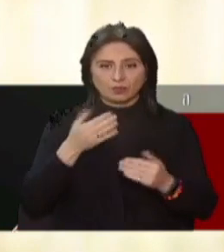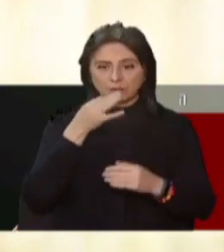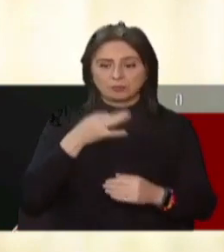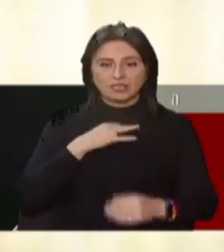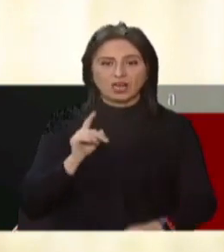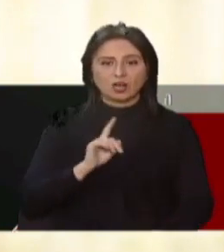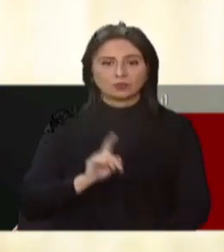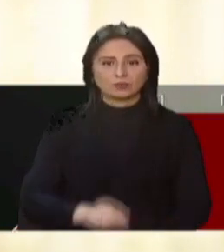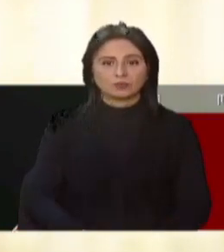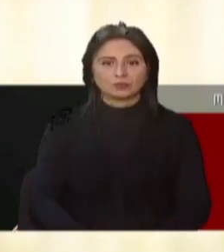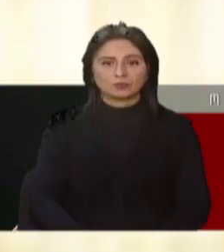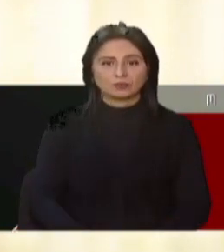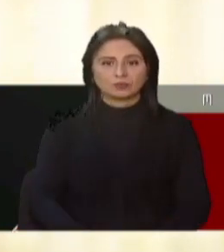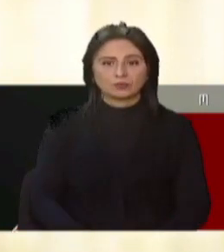mitrarom,